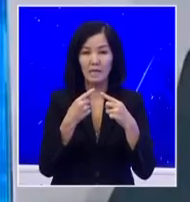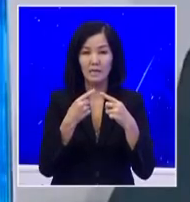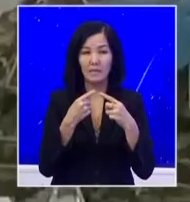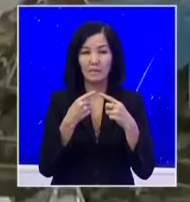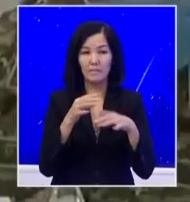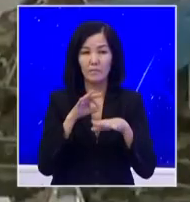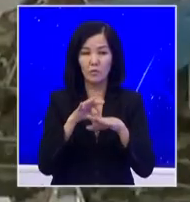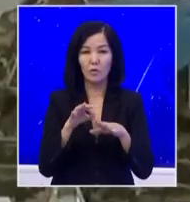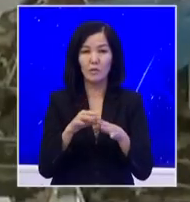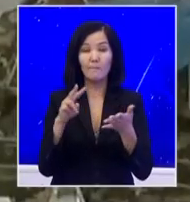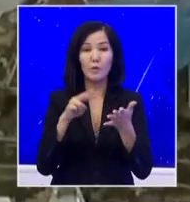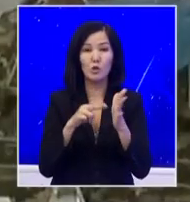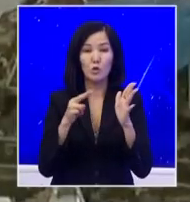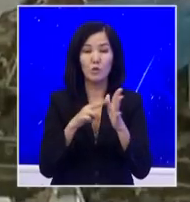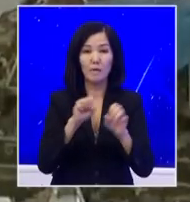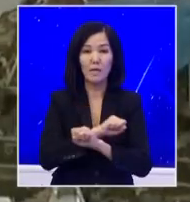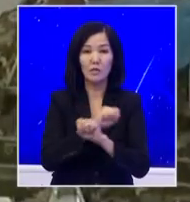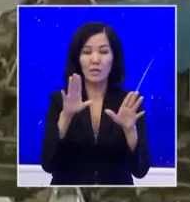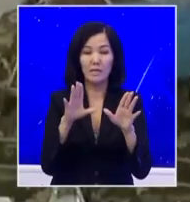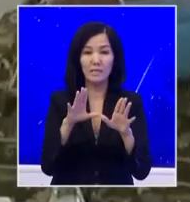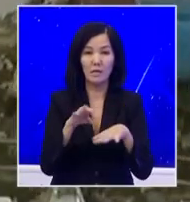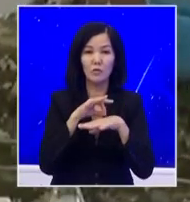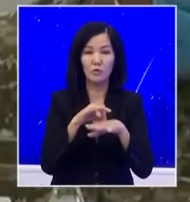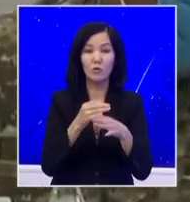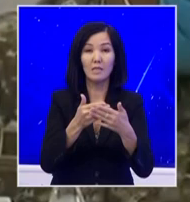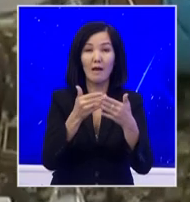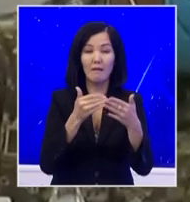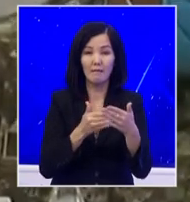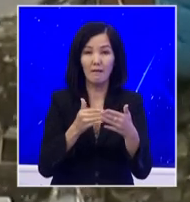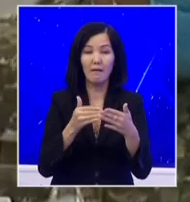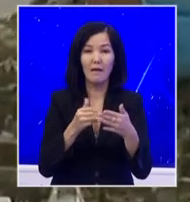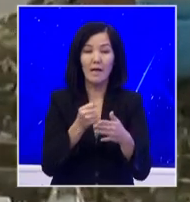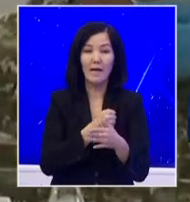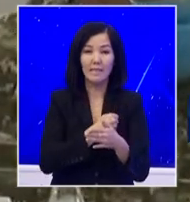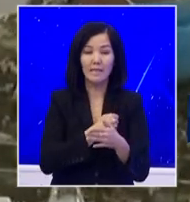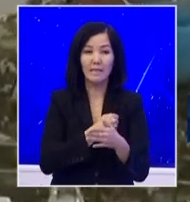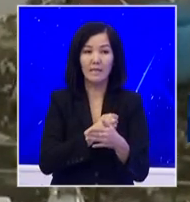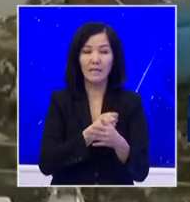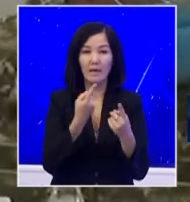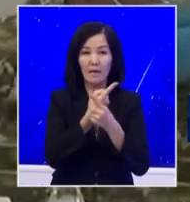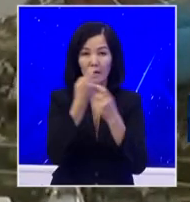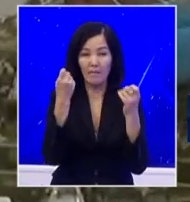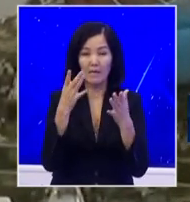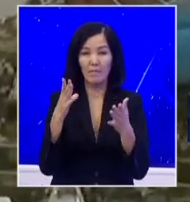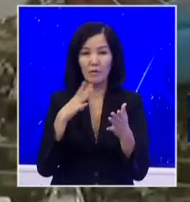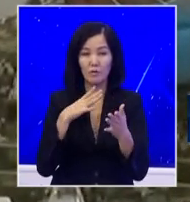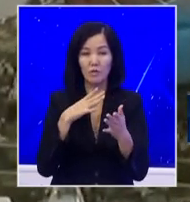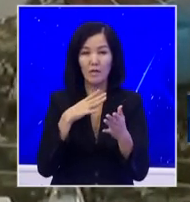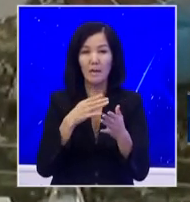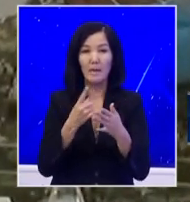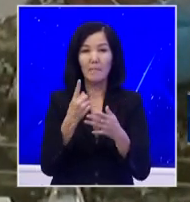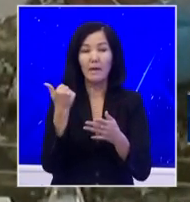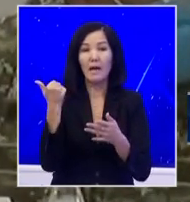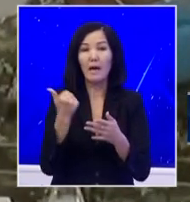жұмыстар жүргізілді. Жоспарлы жарылыстар жүргізілерден алдын, әскерлерден бізге хабарлама келіп түседі. Оны біз бір